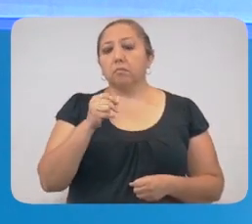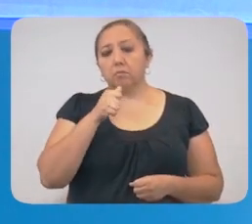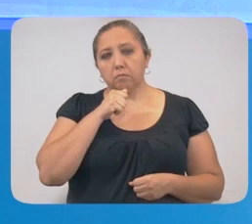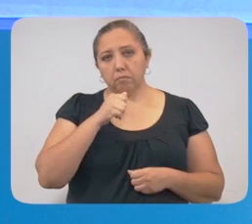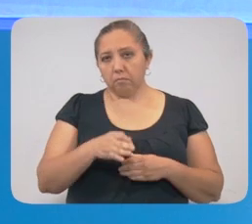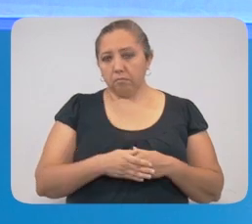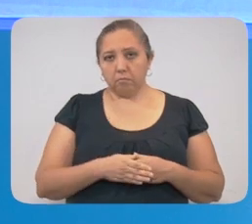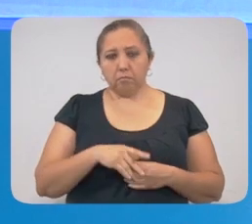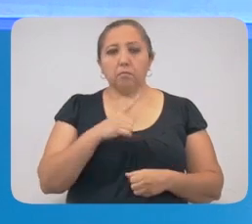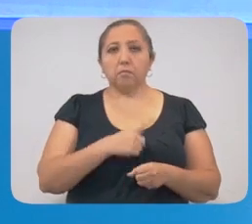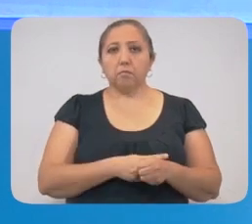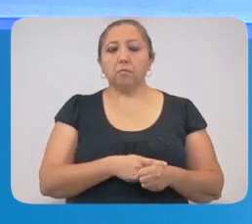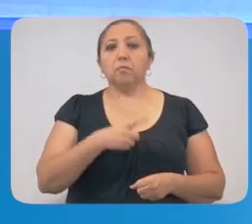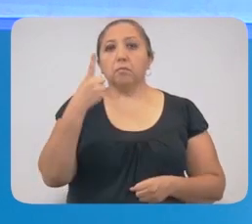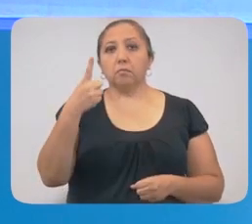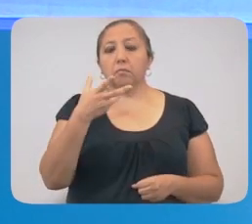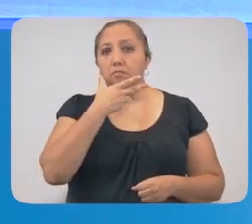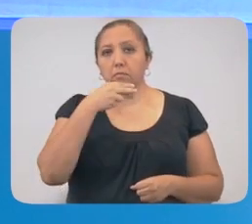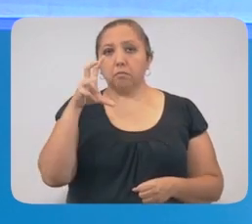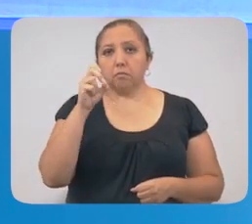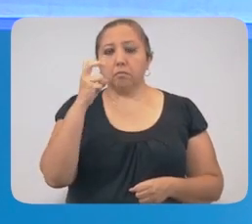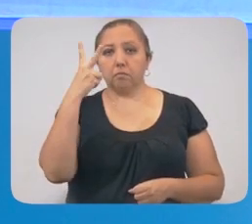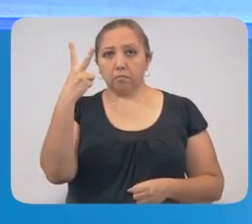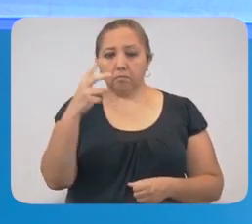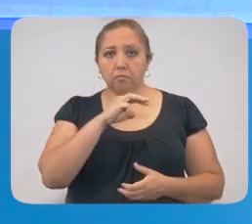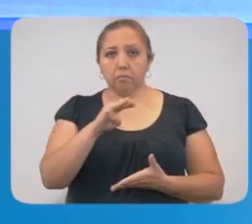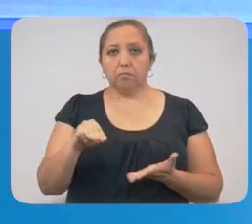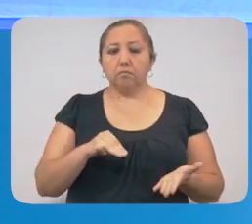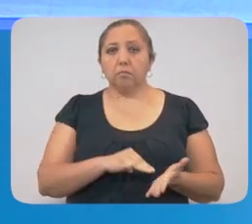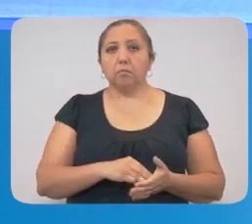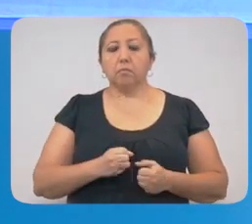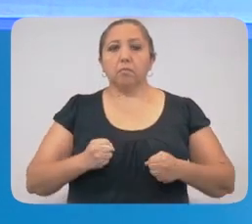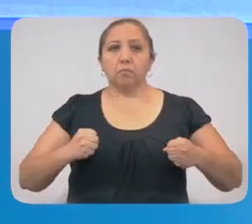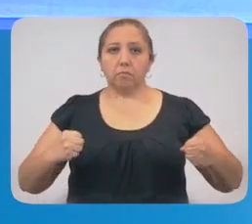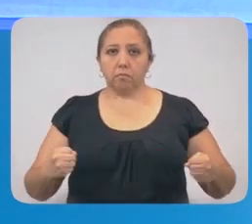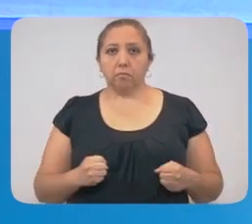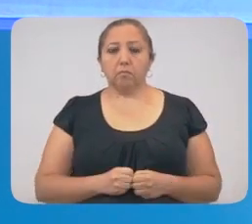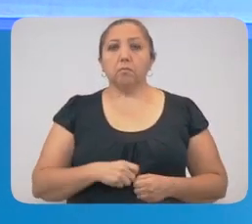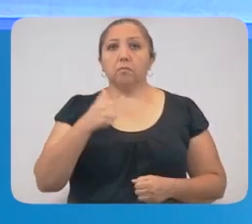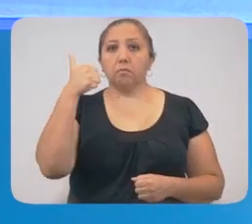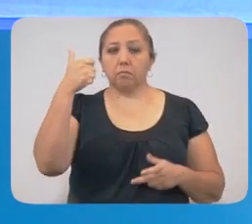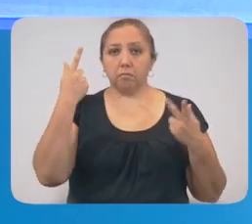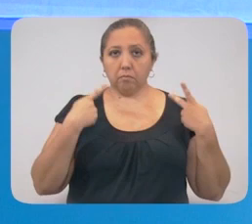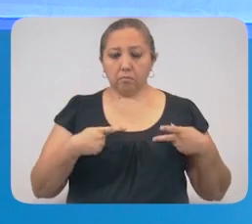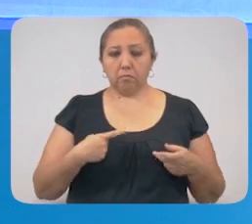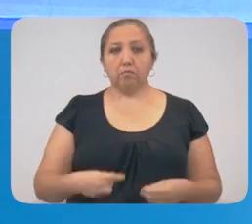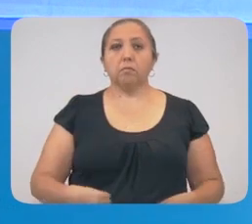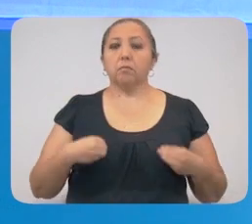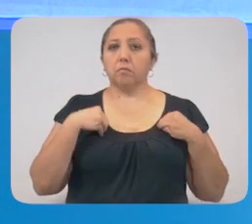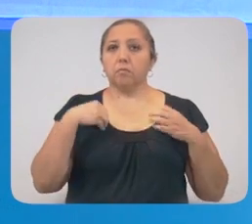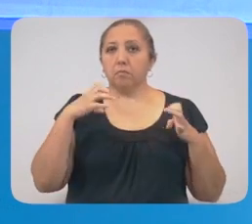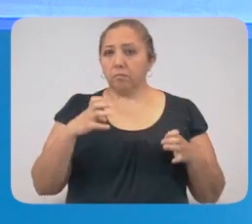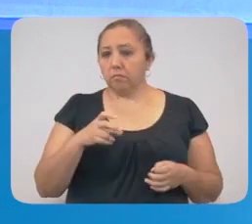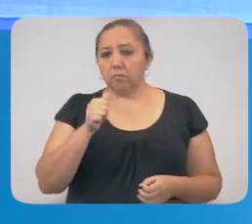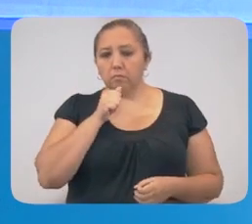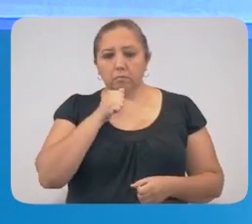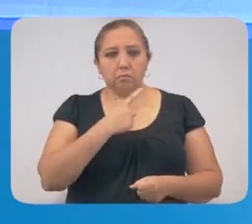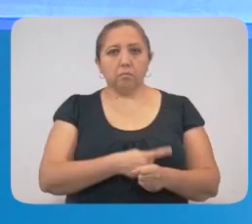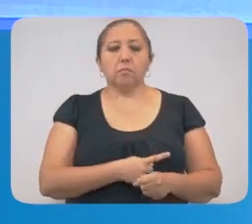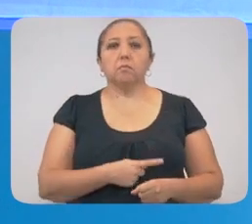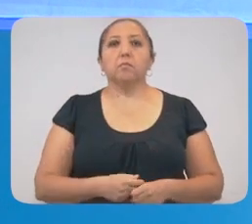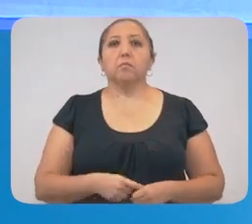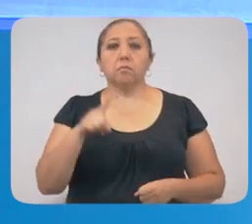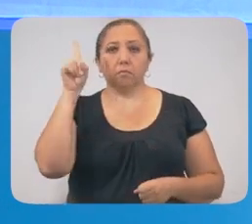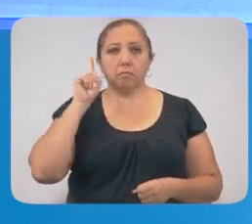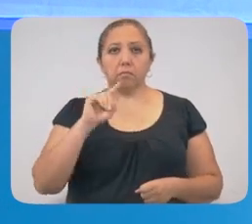le kohaniltio. Juntul kolel, 45 jabo ti, mashkanu hukahal, yan diabetes ti. Kach kahakbalte kantul mak, machik